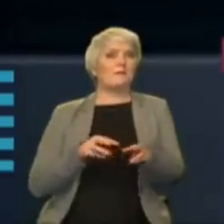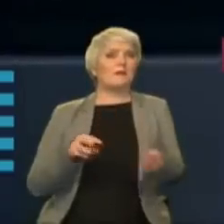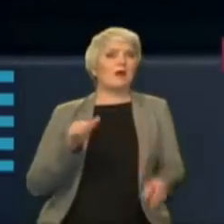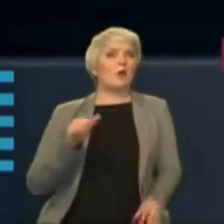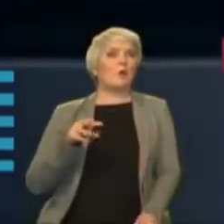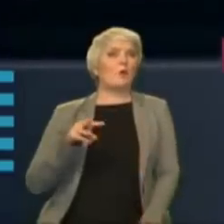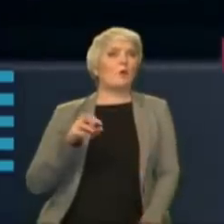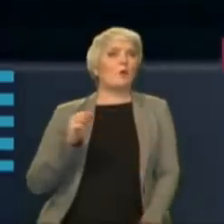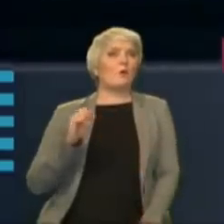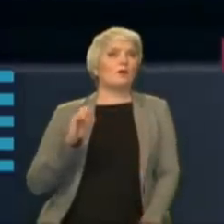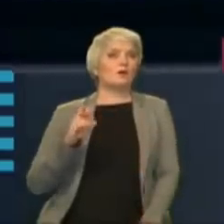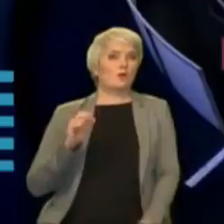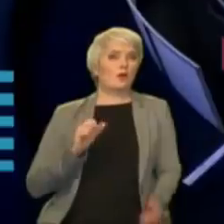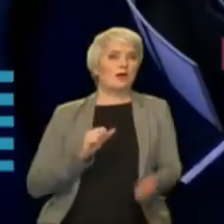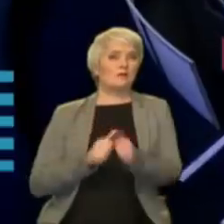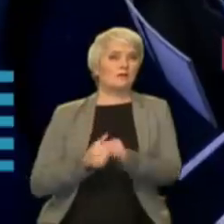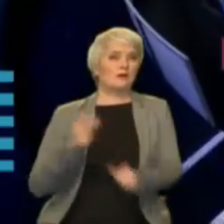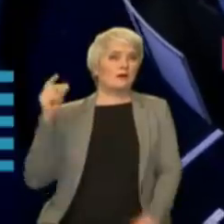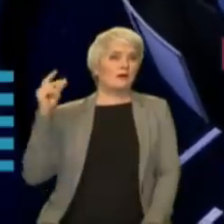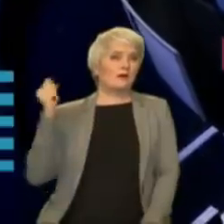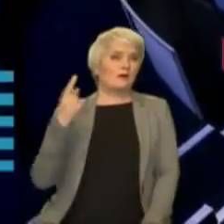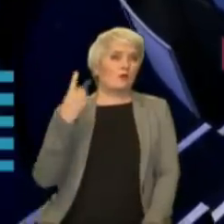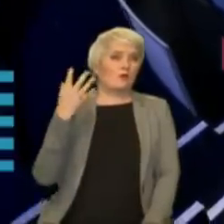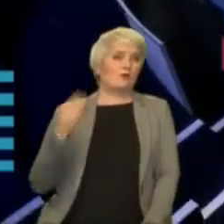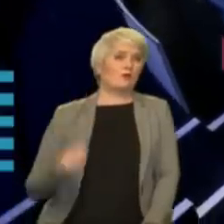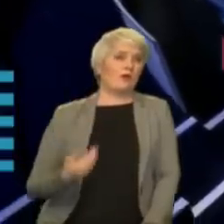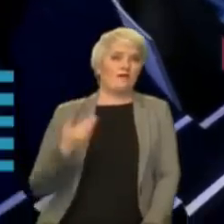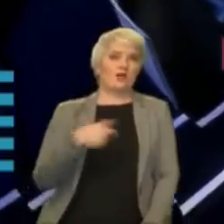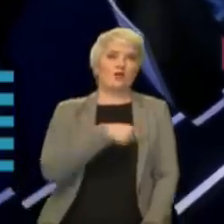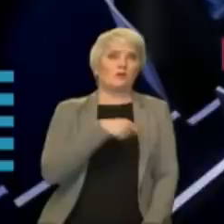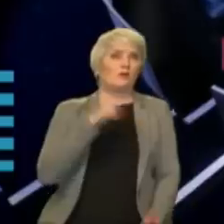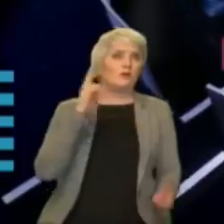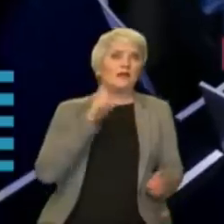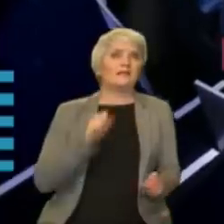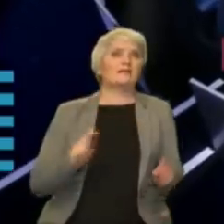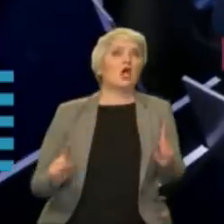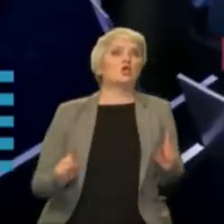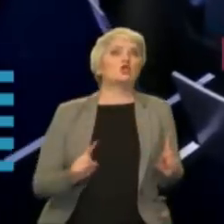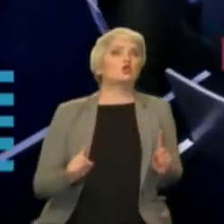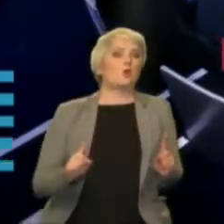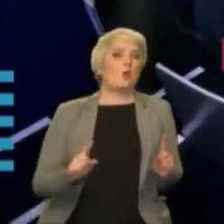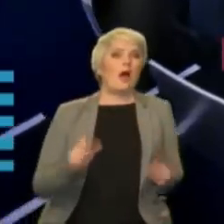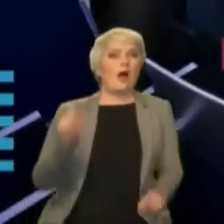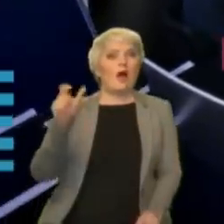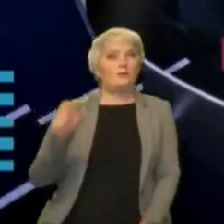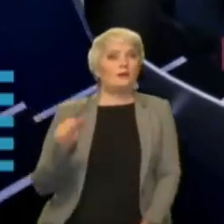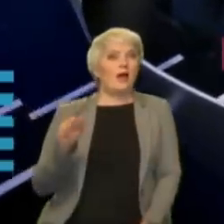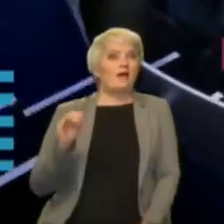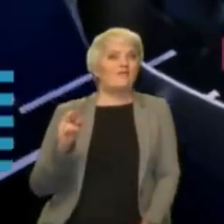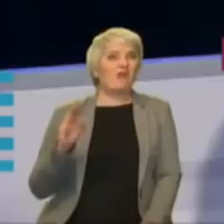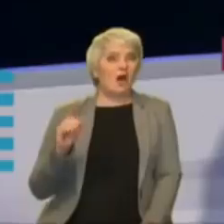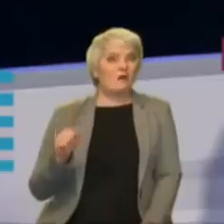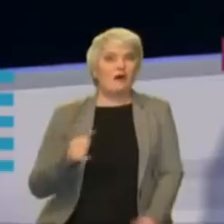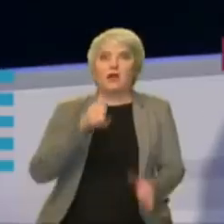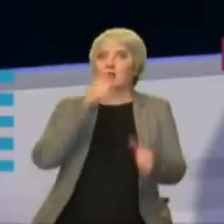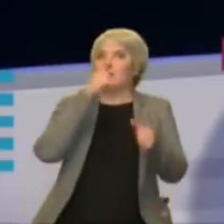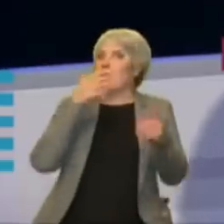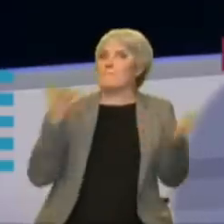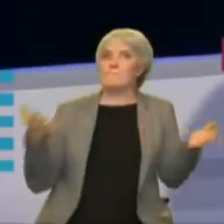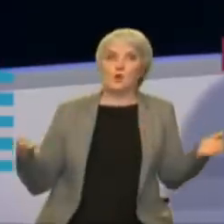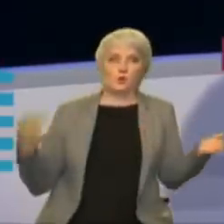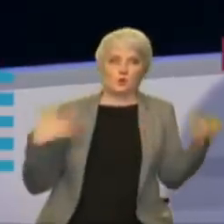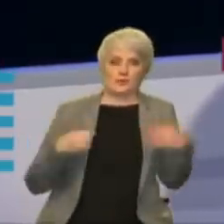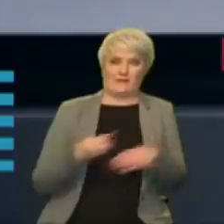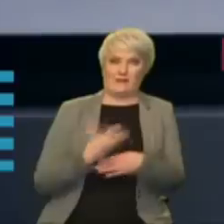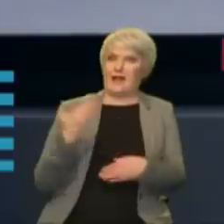його змінили буквально так за один день, навіть ваші депутати не знають за що. Міністра Авакова можуть ніяк